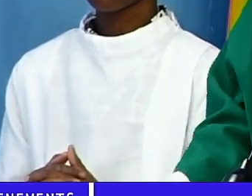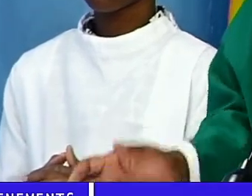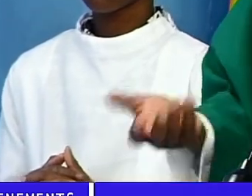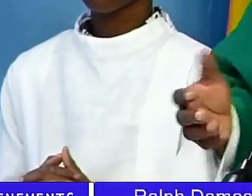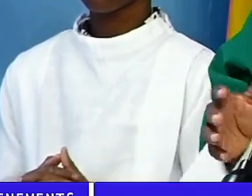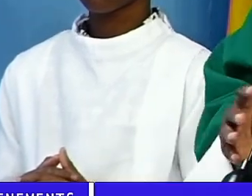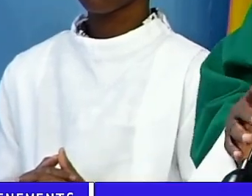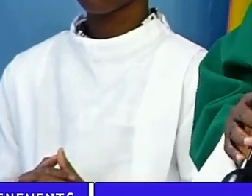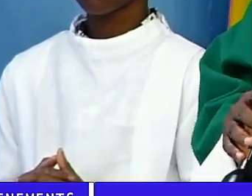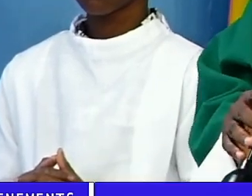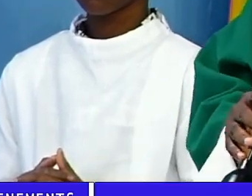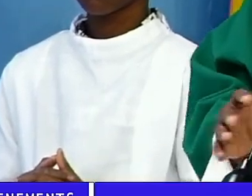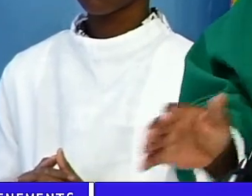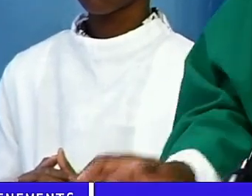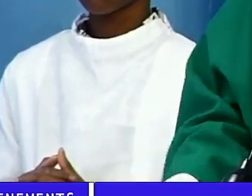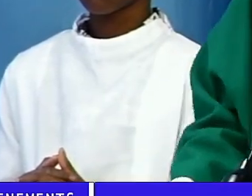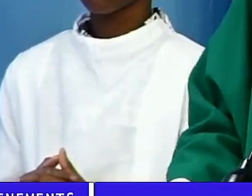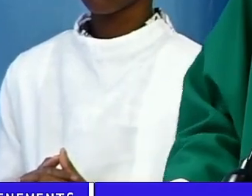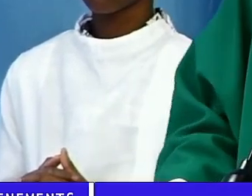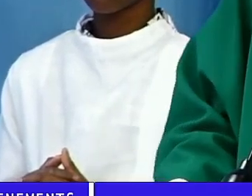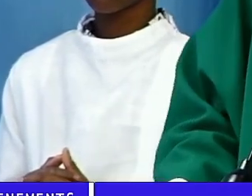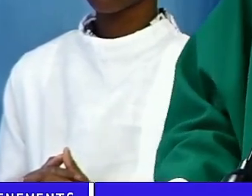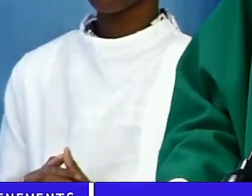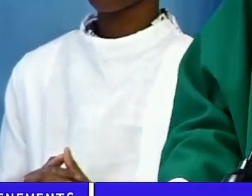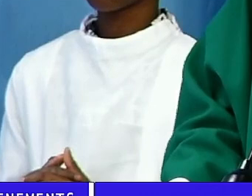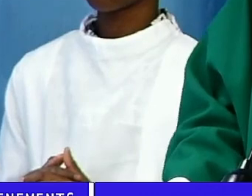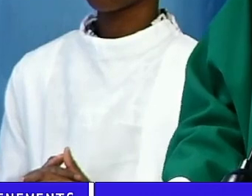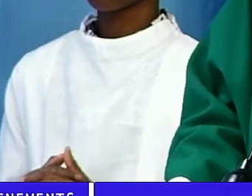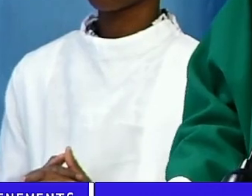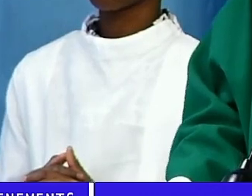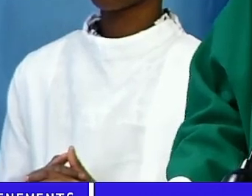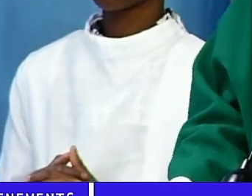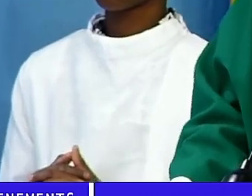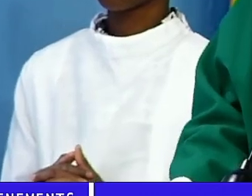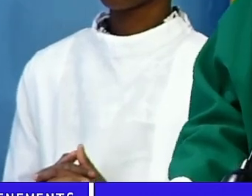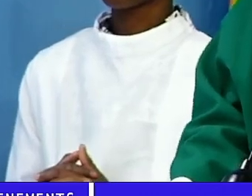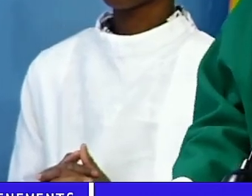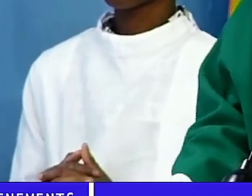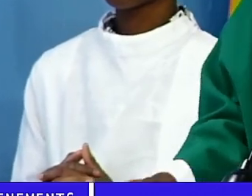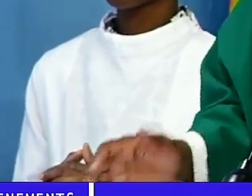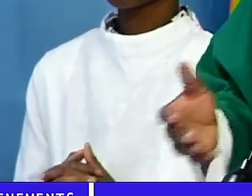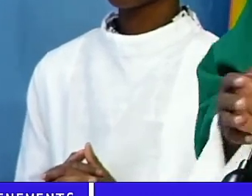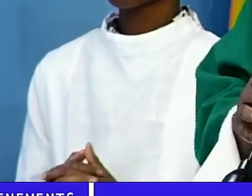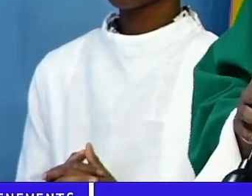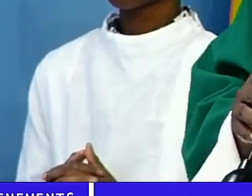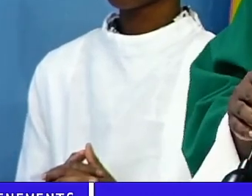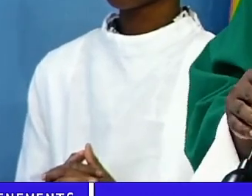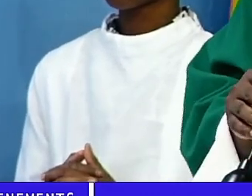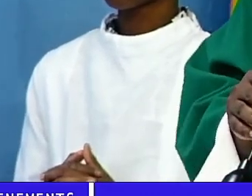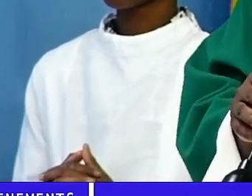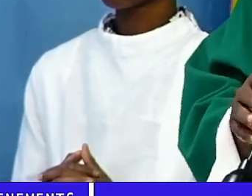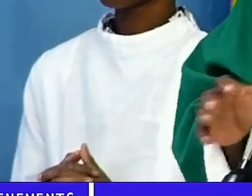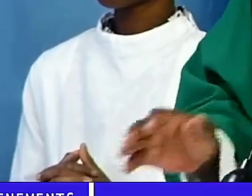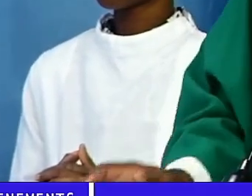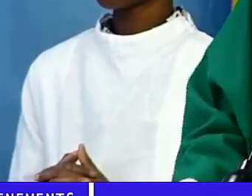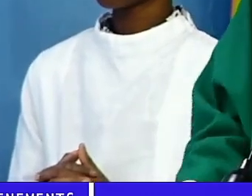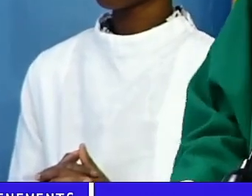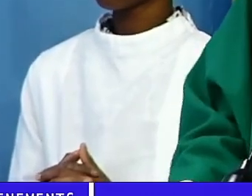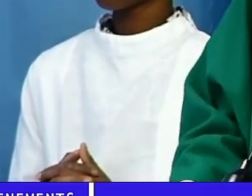branché matin Radio Télé Caraïbes, Radio Télé Pacifique avec Radio Télé Petite